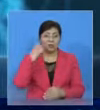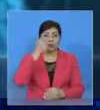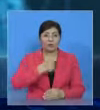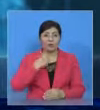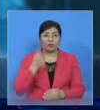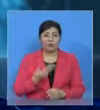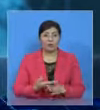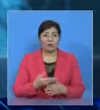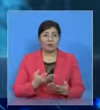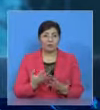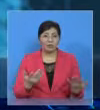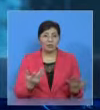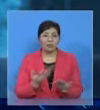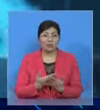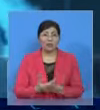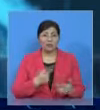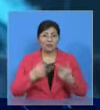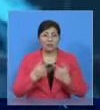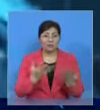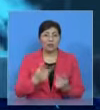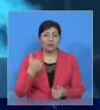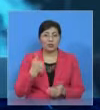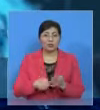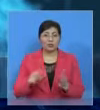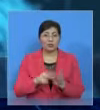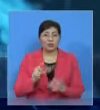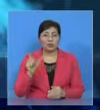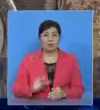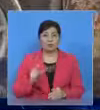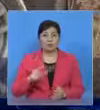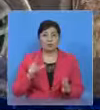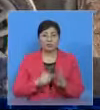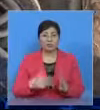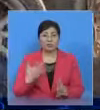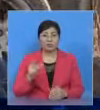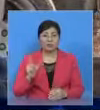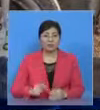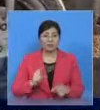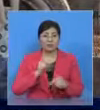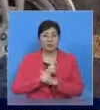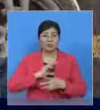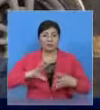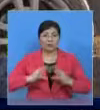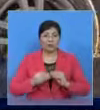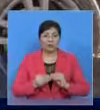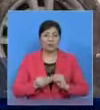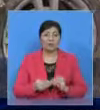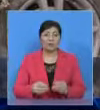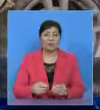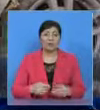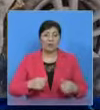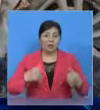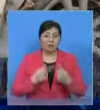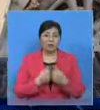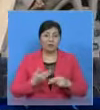года. Различные травмы во время аварии получили 608 человек. 75 граждан погибли в результате полученных повреждений.